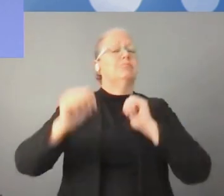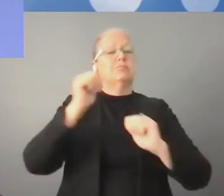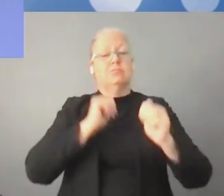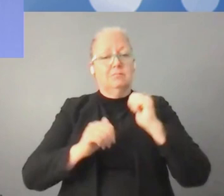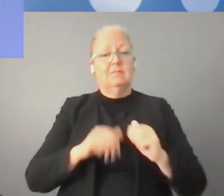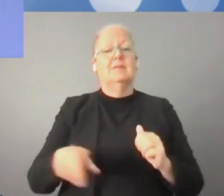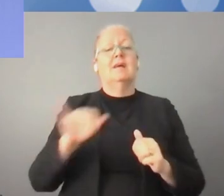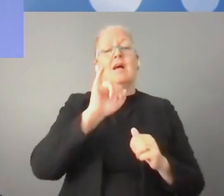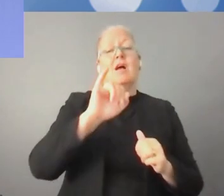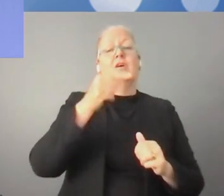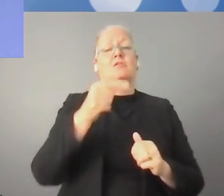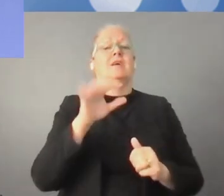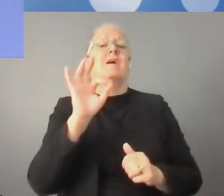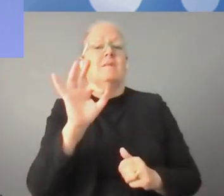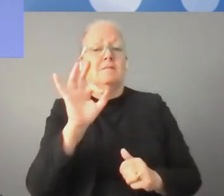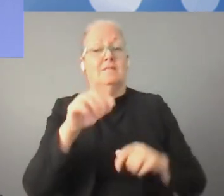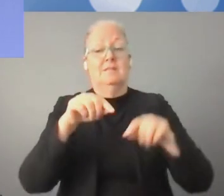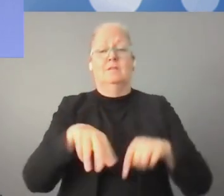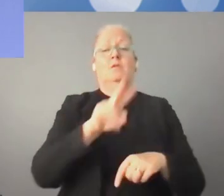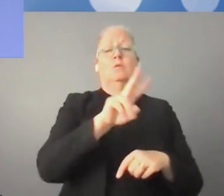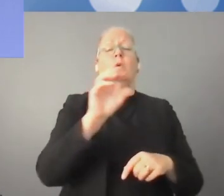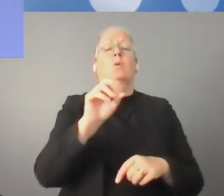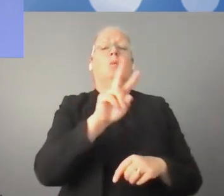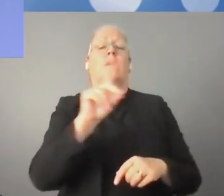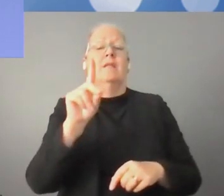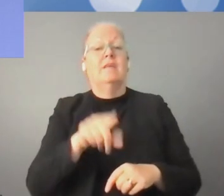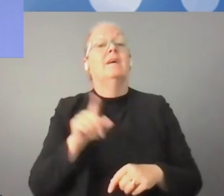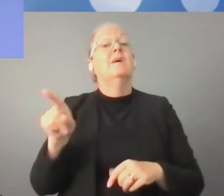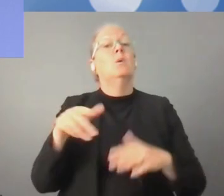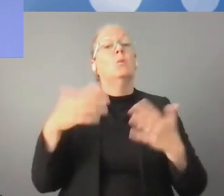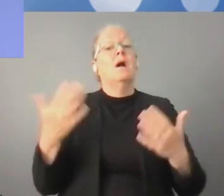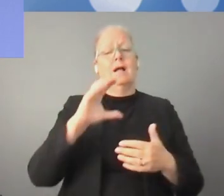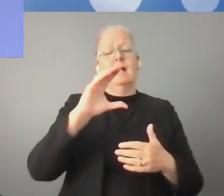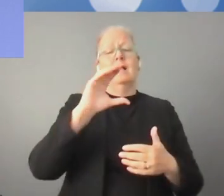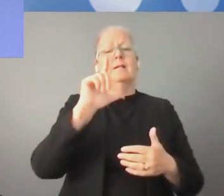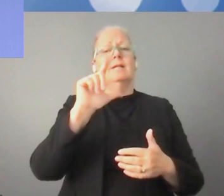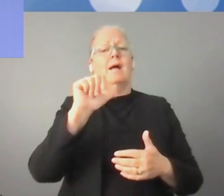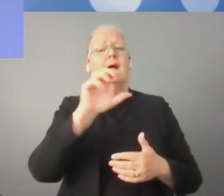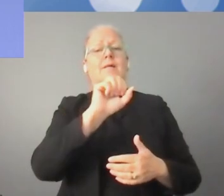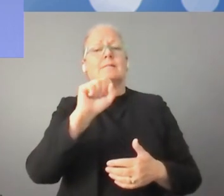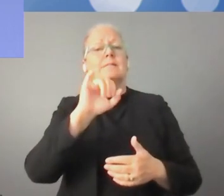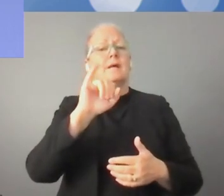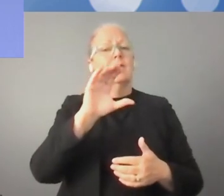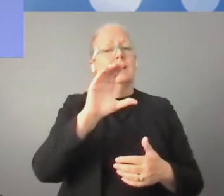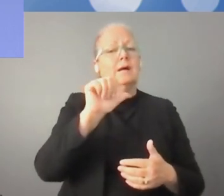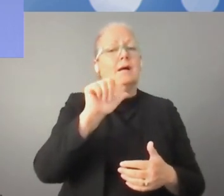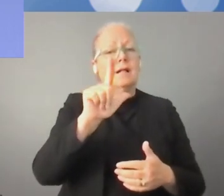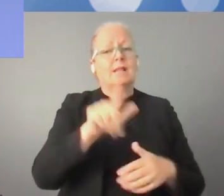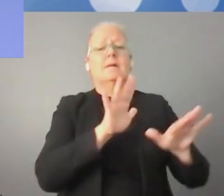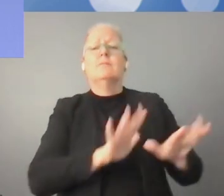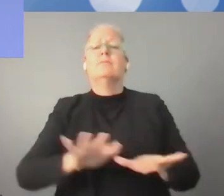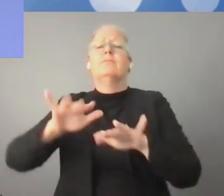的一个活动，现在会有一个精彩的演奏